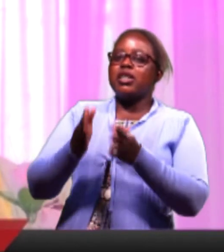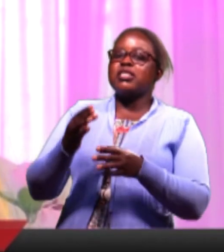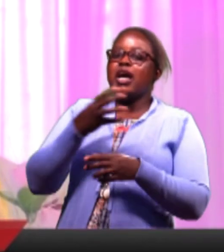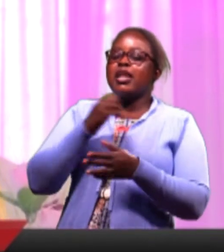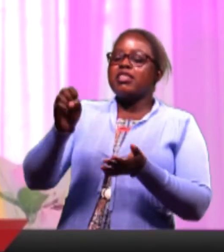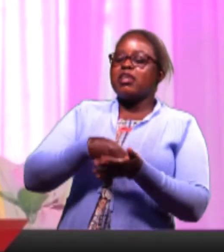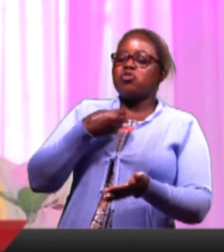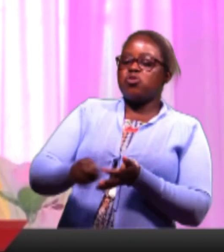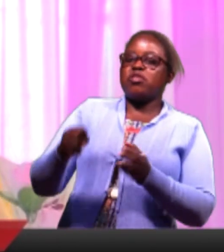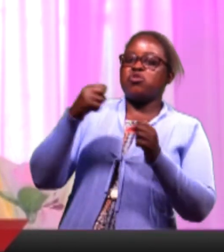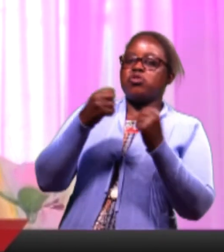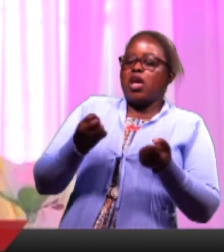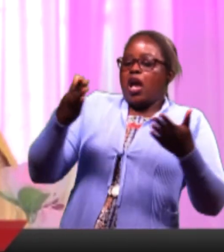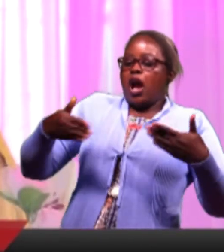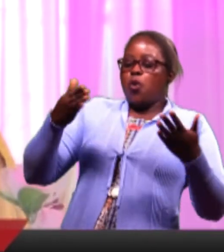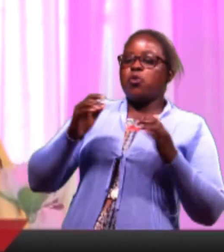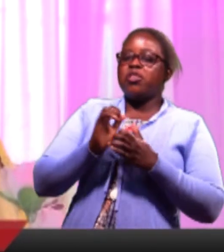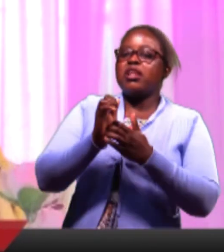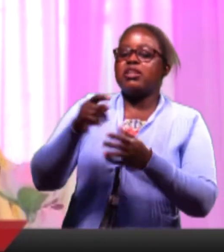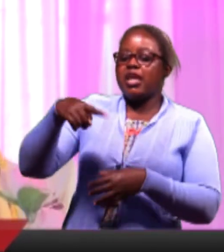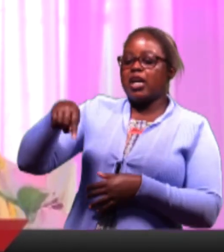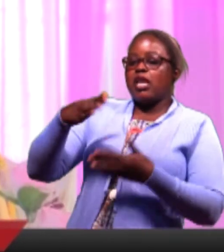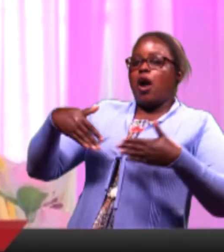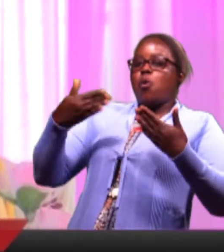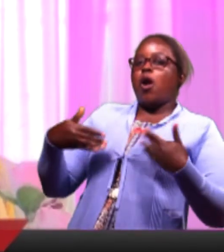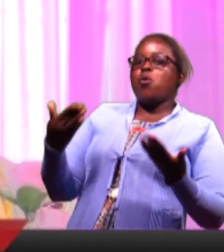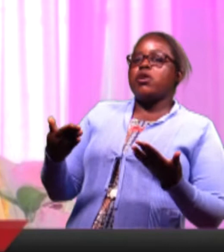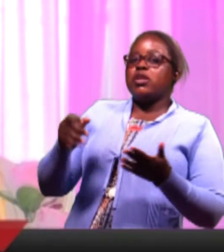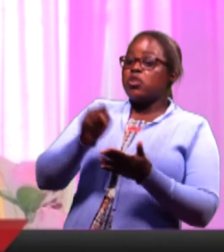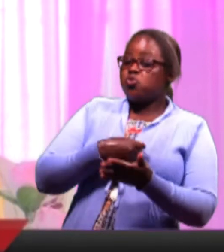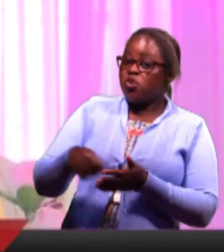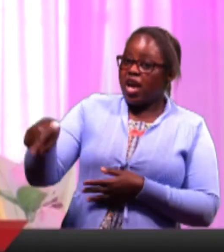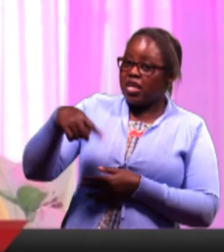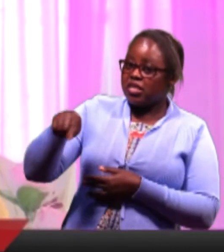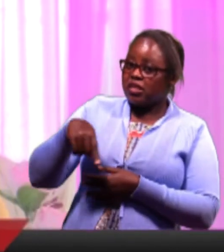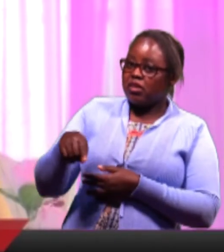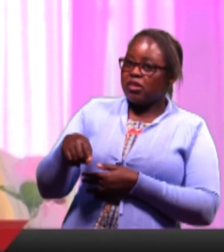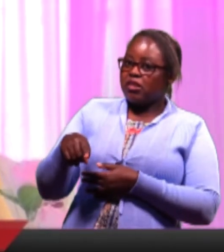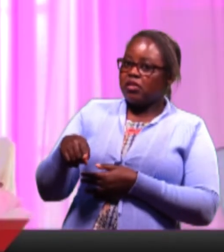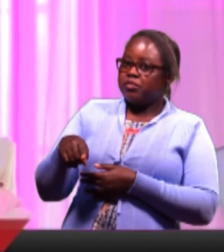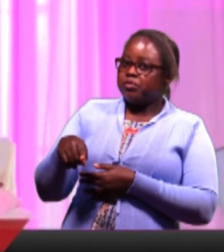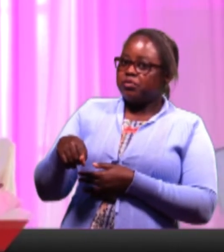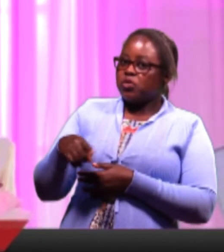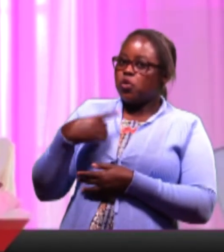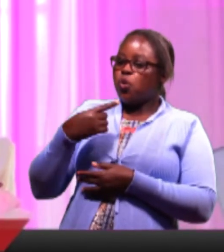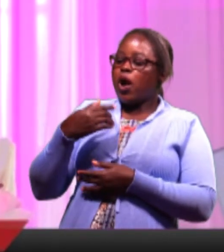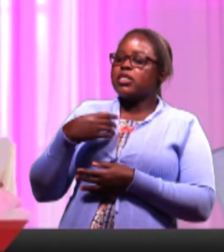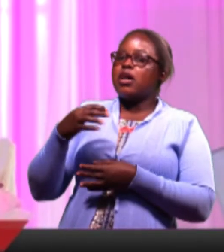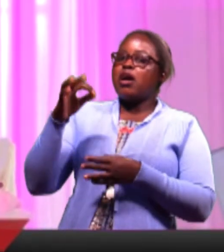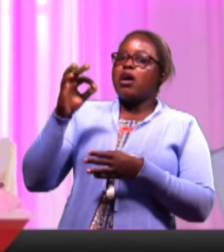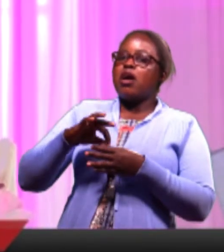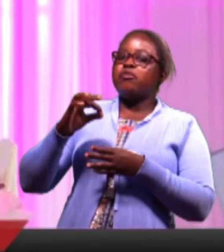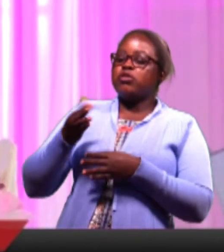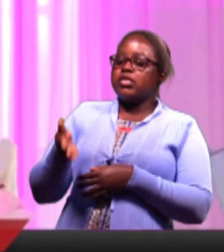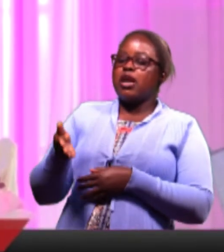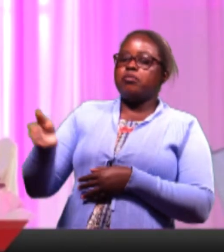our society. Sasa watakuja kutuongoza namna gani? Destroy it. Wabaya sana. Nani hapa hapo na